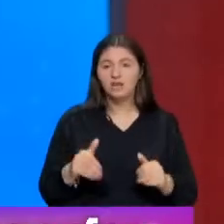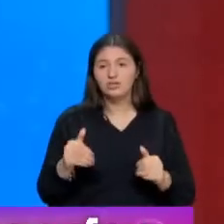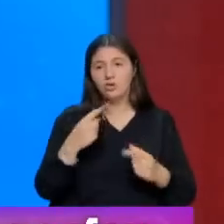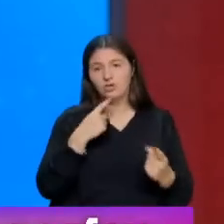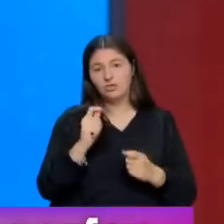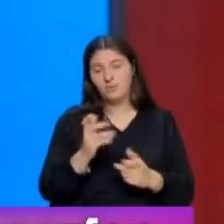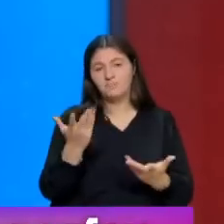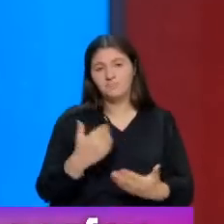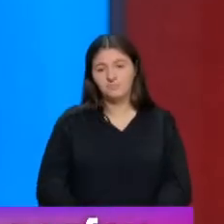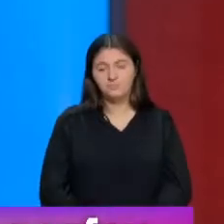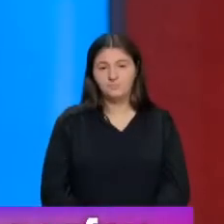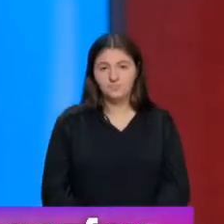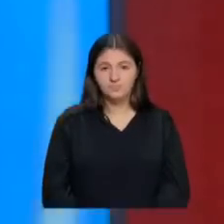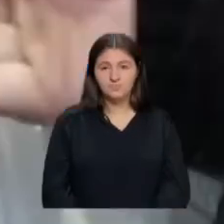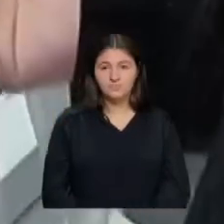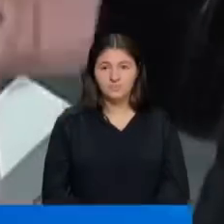konuşalım